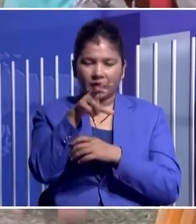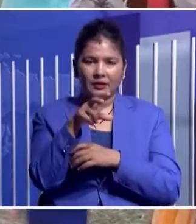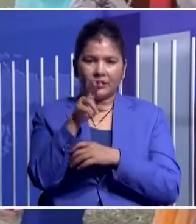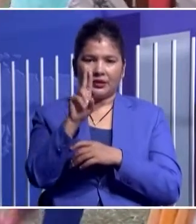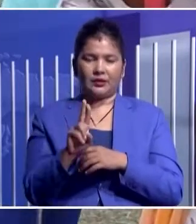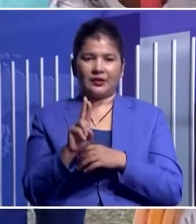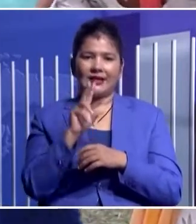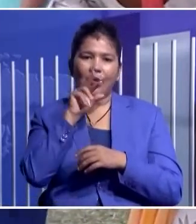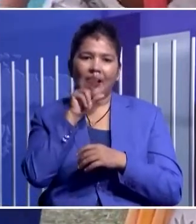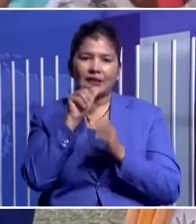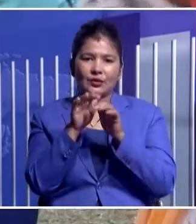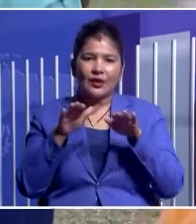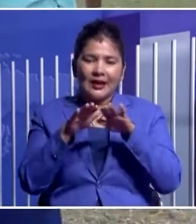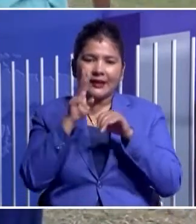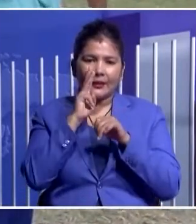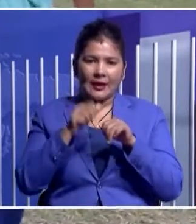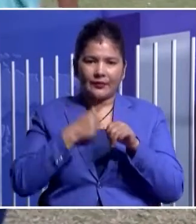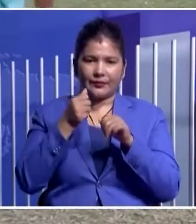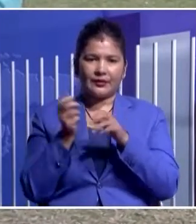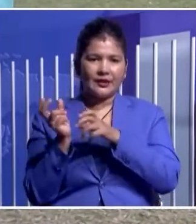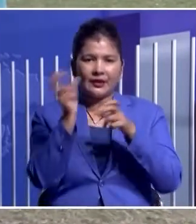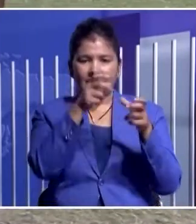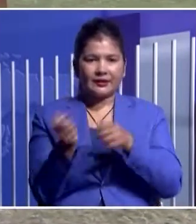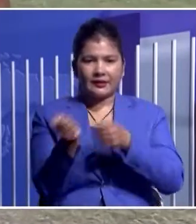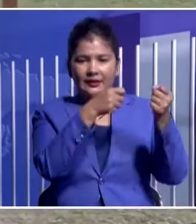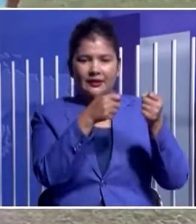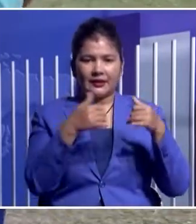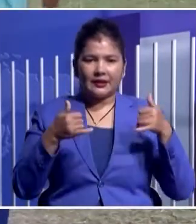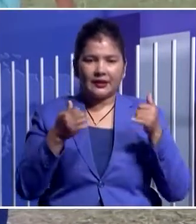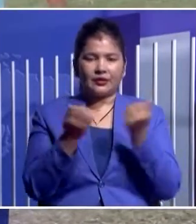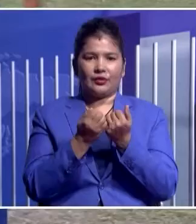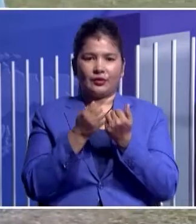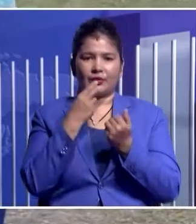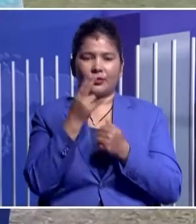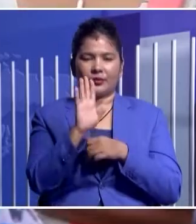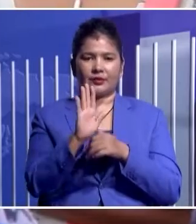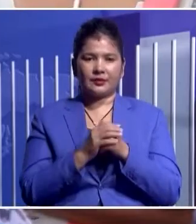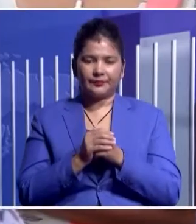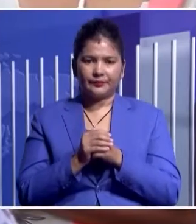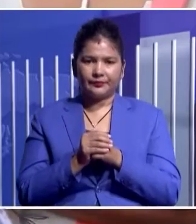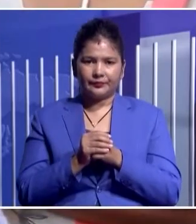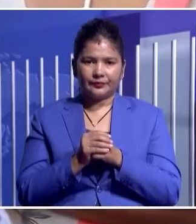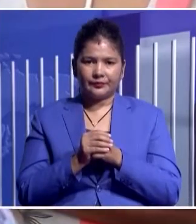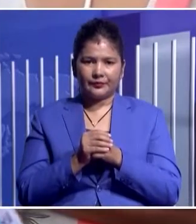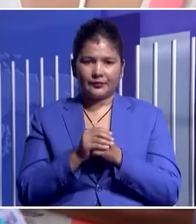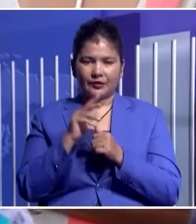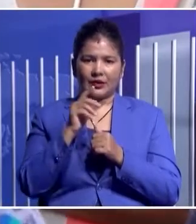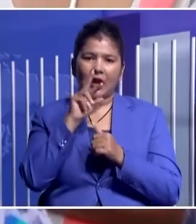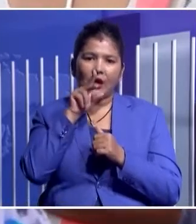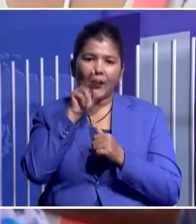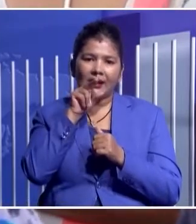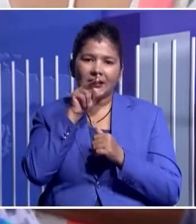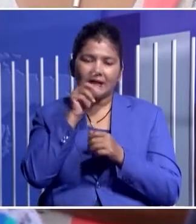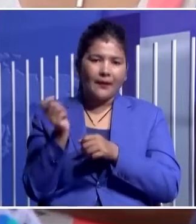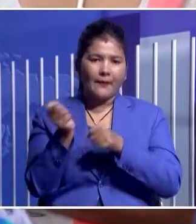रेफ्रीको आवाजका आधारमा आफूहरूले क्रिकेट खेल खेल्ने गरेको खनालले बताउनुभयो। किपरको आवाज